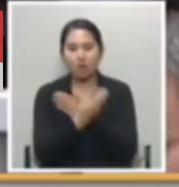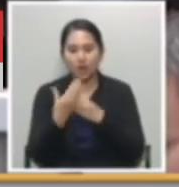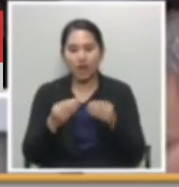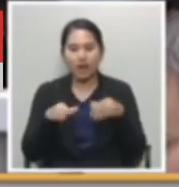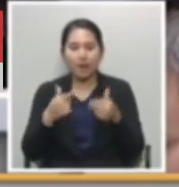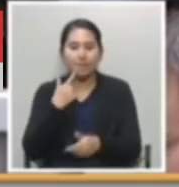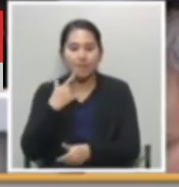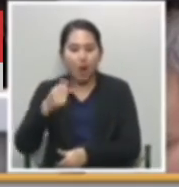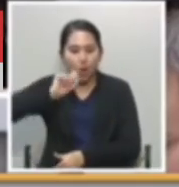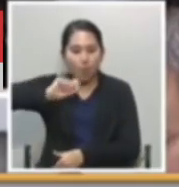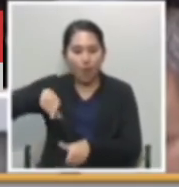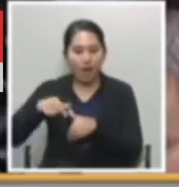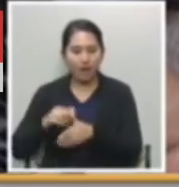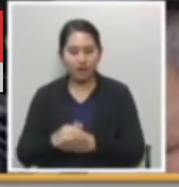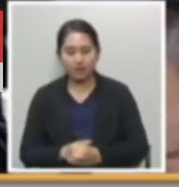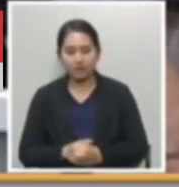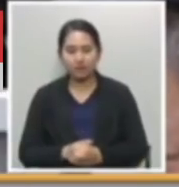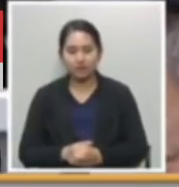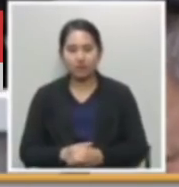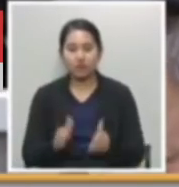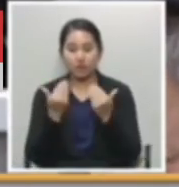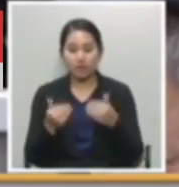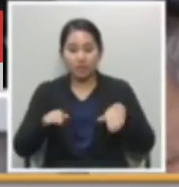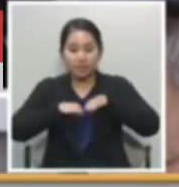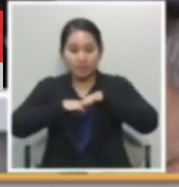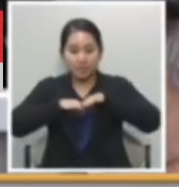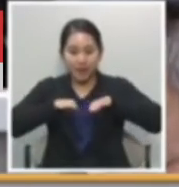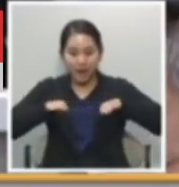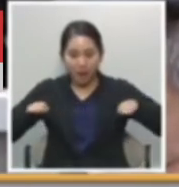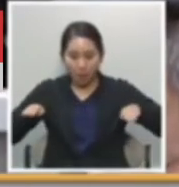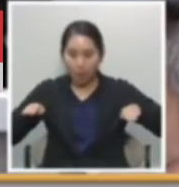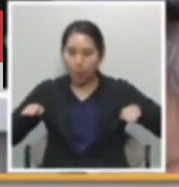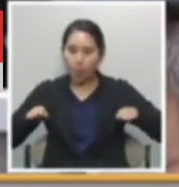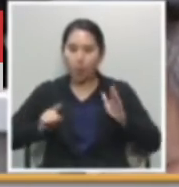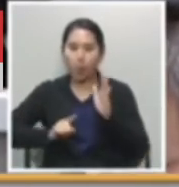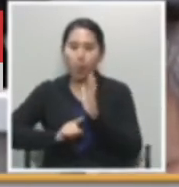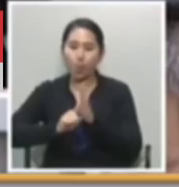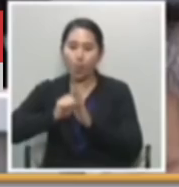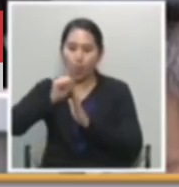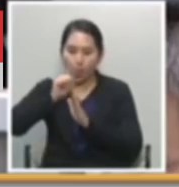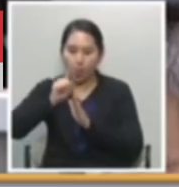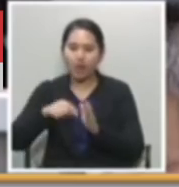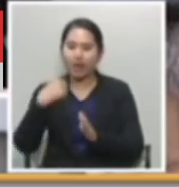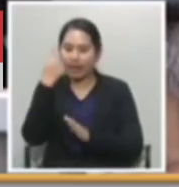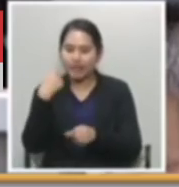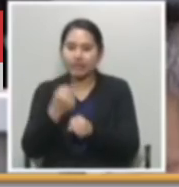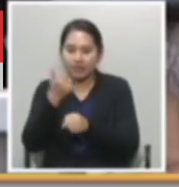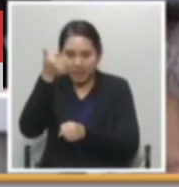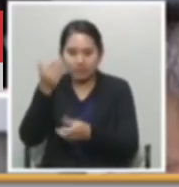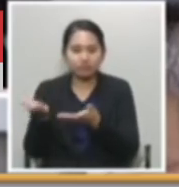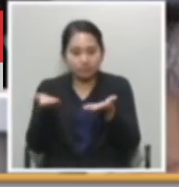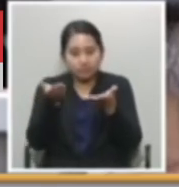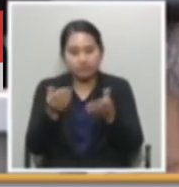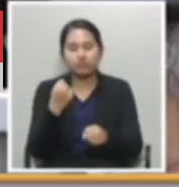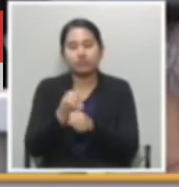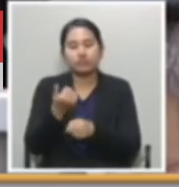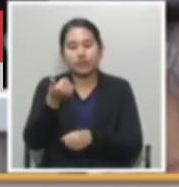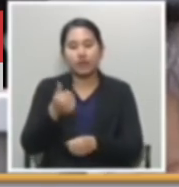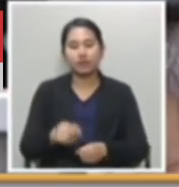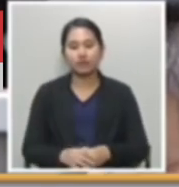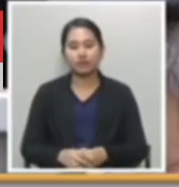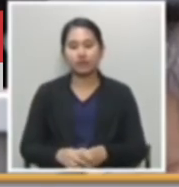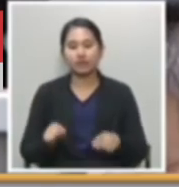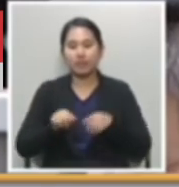จ้าสัวอีกวันนี้ตั้งเกณฑ์ซะโอ้โหกระโดดข้ามกำแพงเมืองจีนถ้าใครกระโดดได้ก็ให้ทำแบบนี้เลยครับมันจะทำได้ยังไงถ้